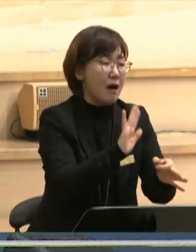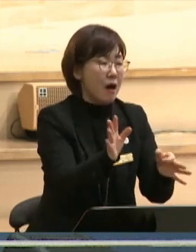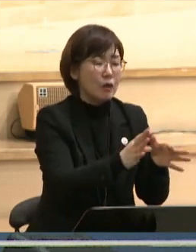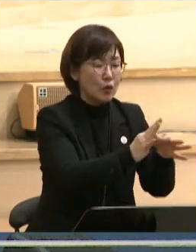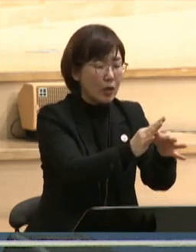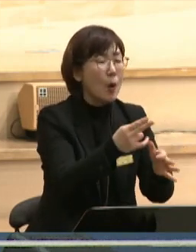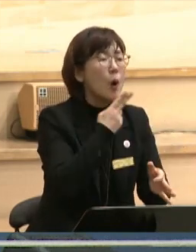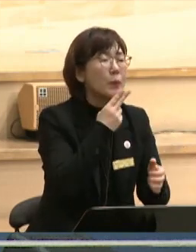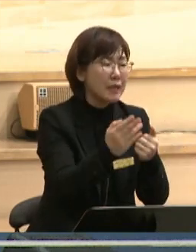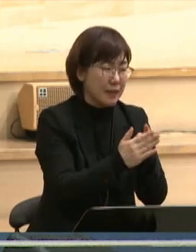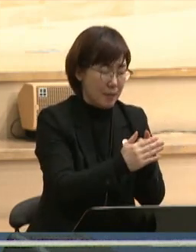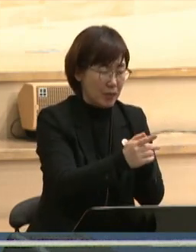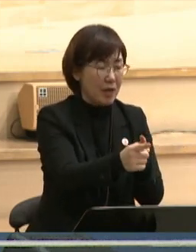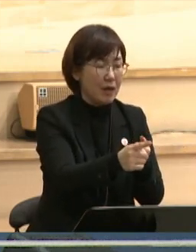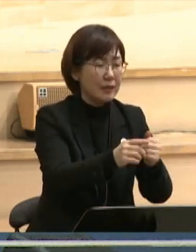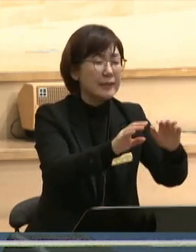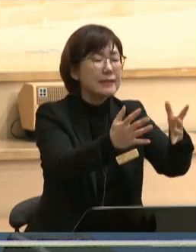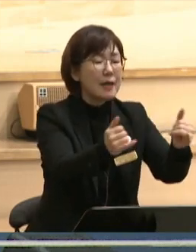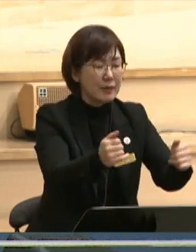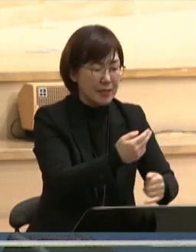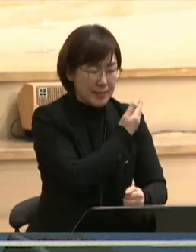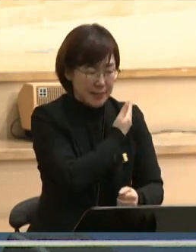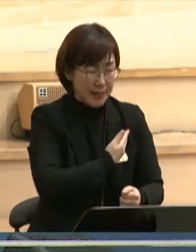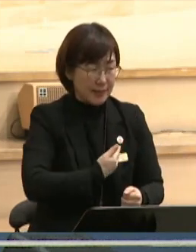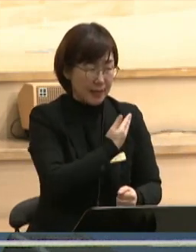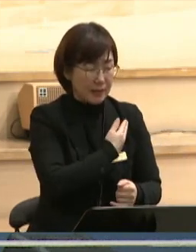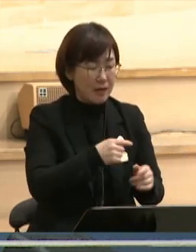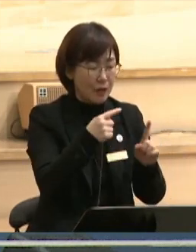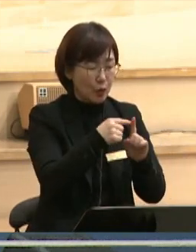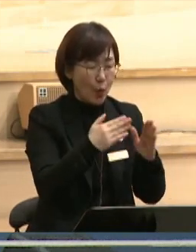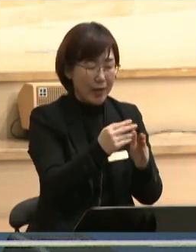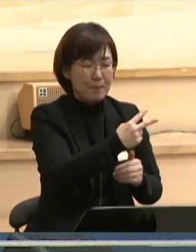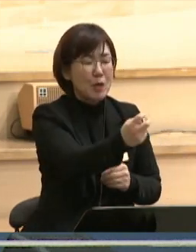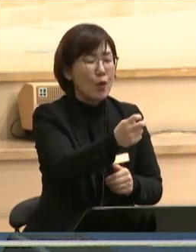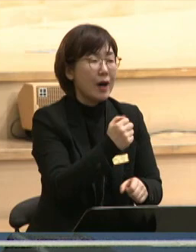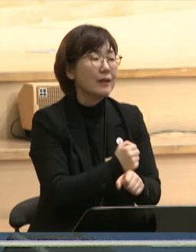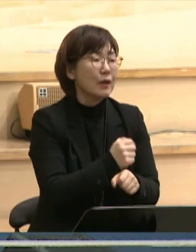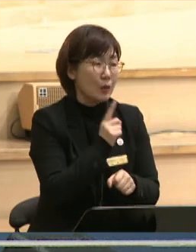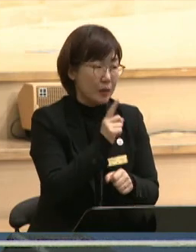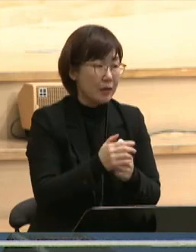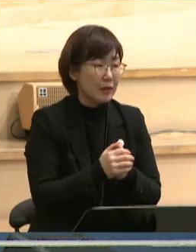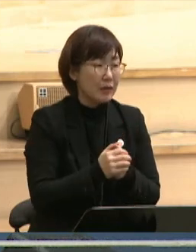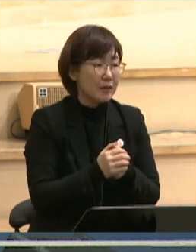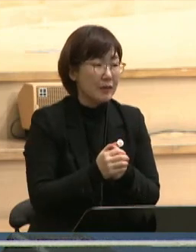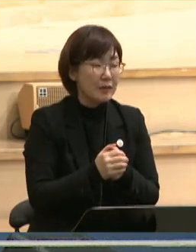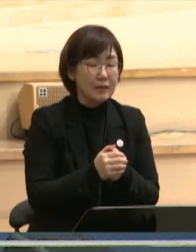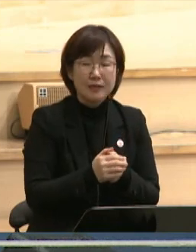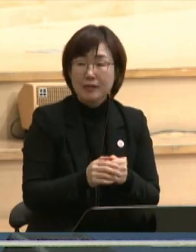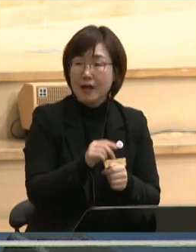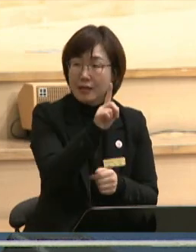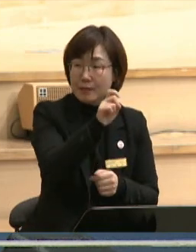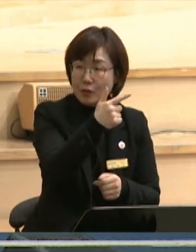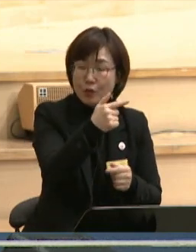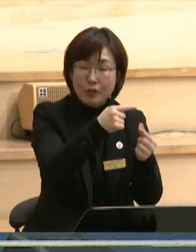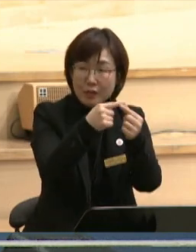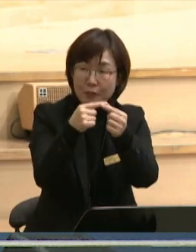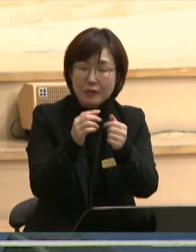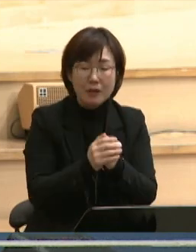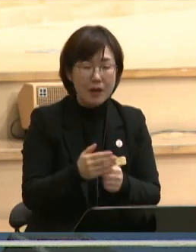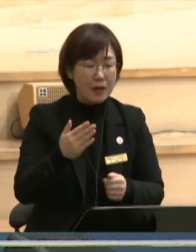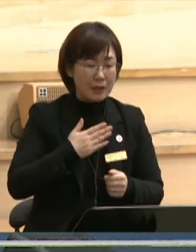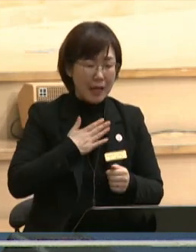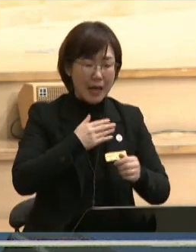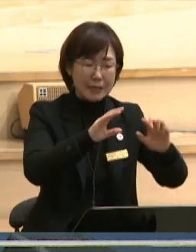않았기 때문에 세상이 제자들을 그러니까 교회를 미워한다는 거예요 그럼 16절도 한번 보세요 반복합니다 내가